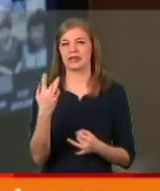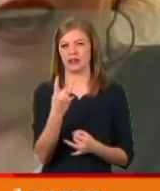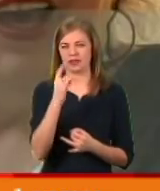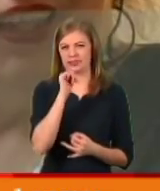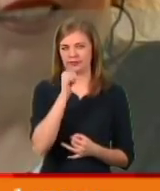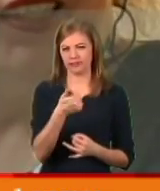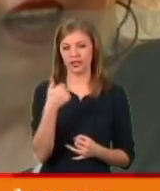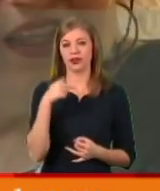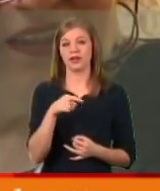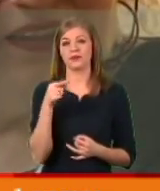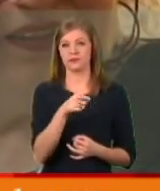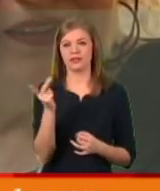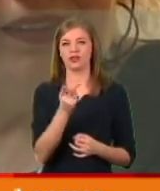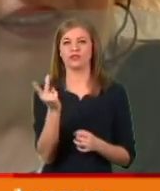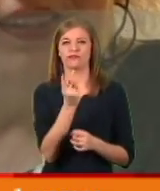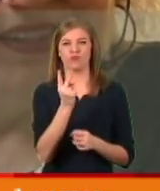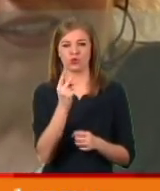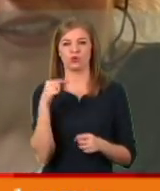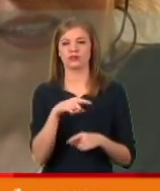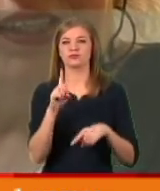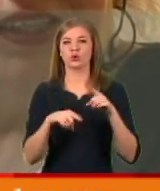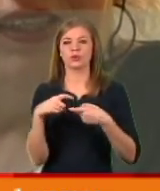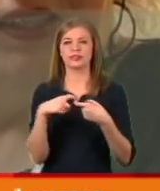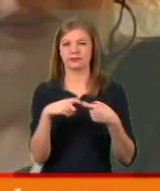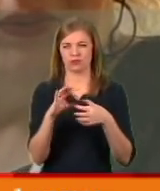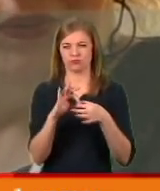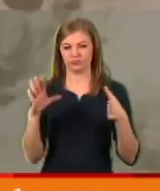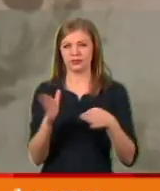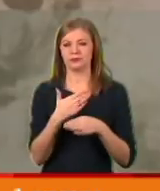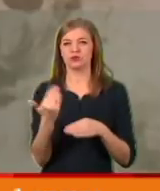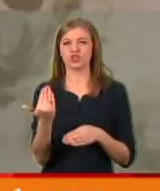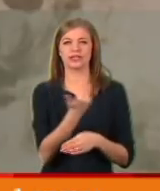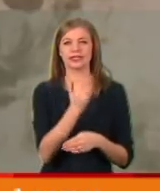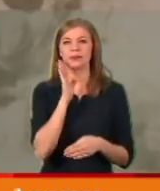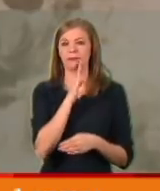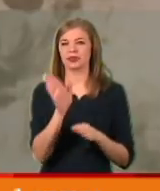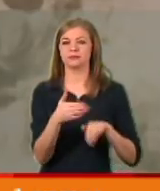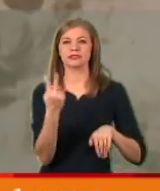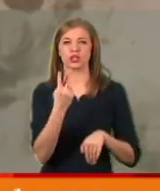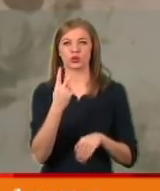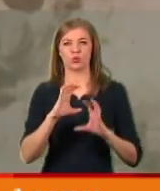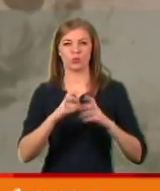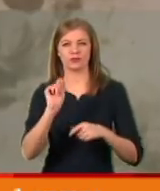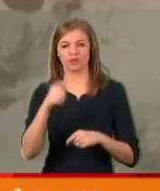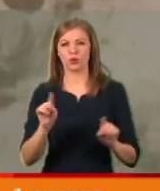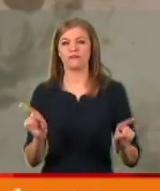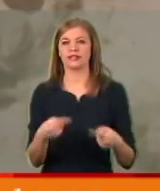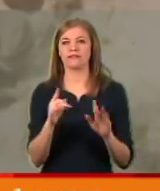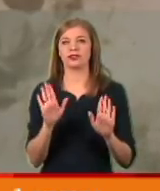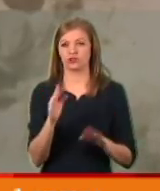рік. Мьорвін та Марія – двоюрідні. Родинний зв'язок, що урвався між їхніми матерями після Другої світової, відновили